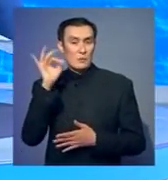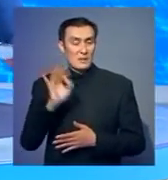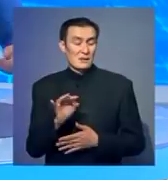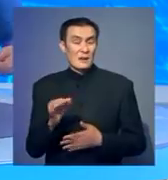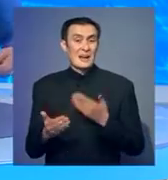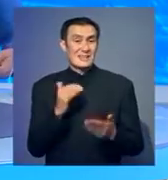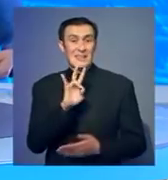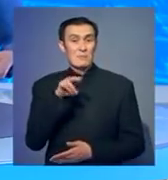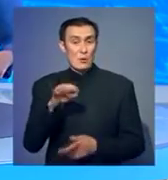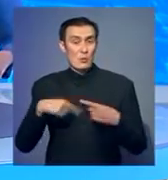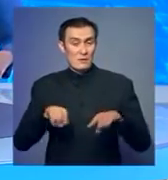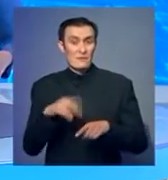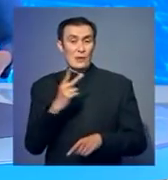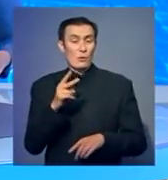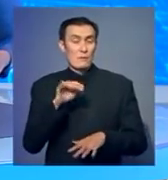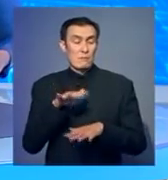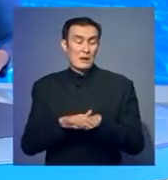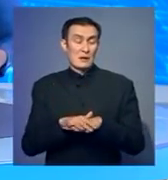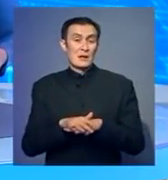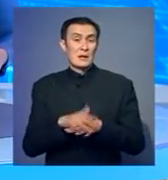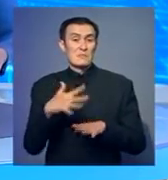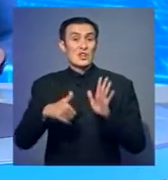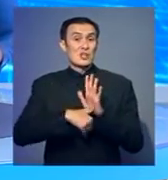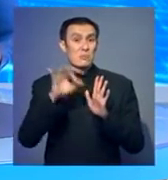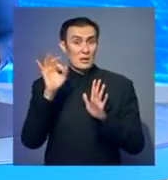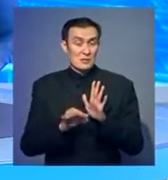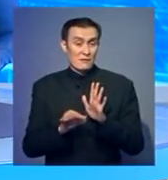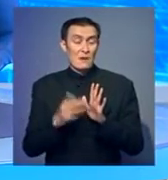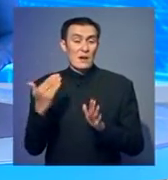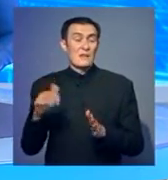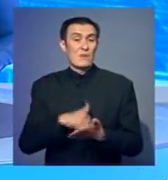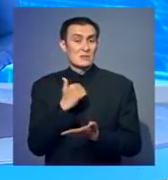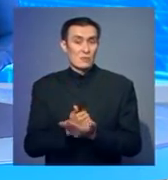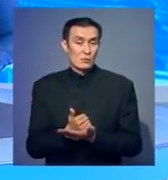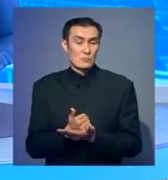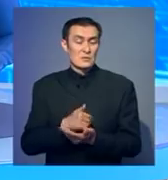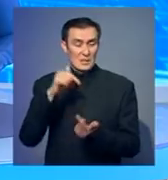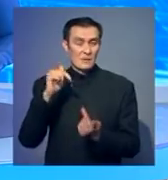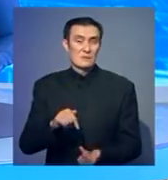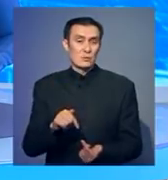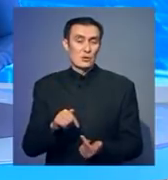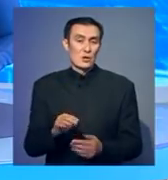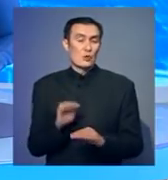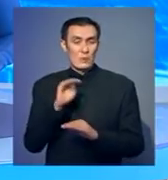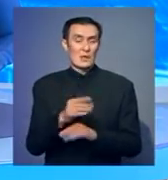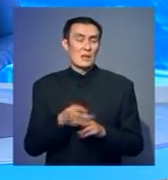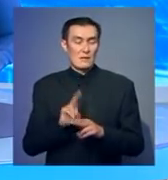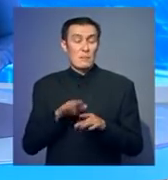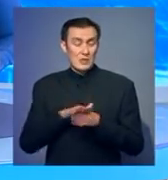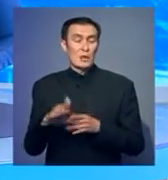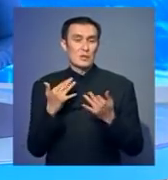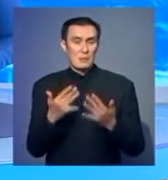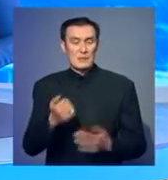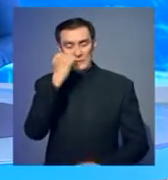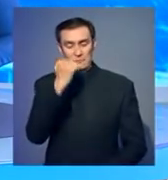для МФО, банк второго уровня, 56% годовых, они в основном соответствует, выполняете требования закона.